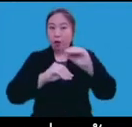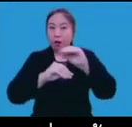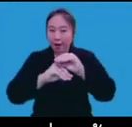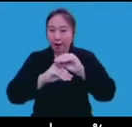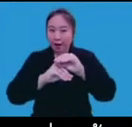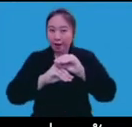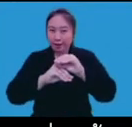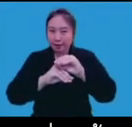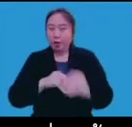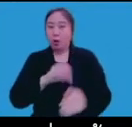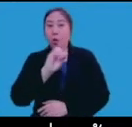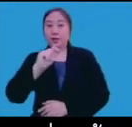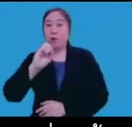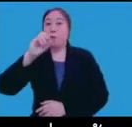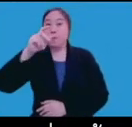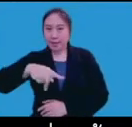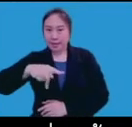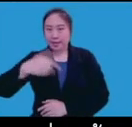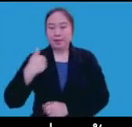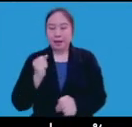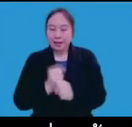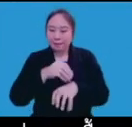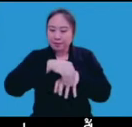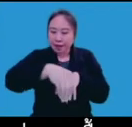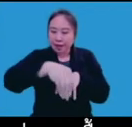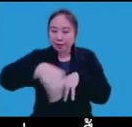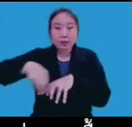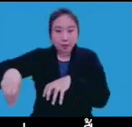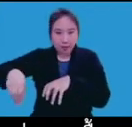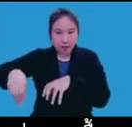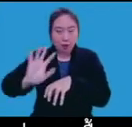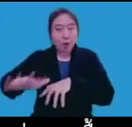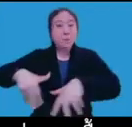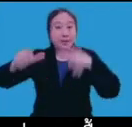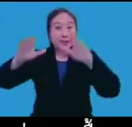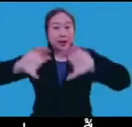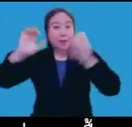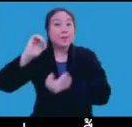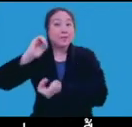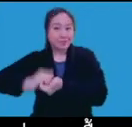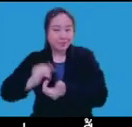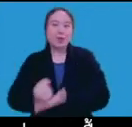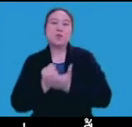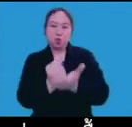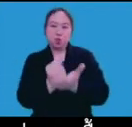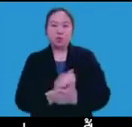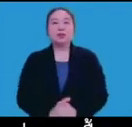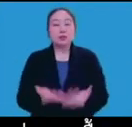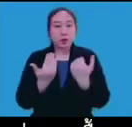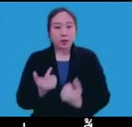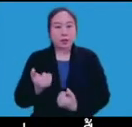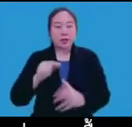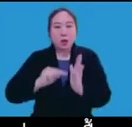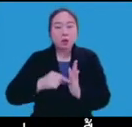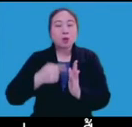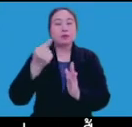การโอท็อปนะคะแล้วก็มีการสร้างเครือข่ายโดยใช้เครือข่ายประชารัฐมาช่วยนะคะซึ่งสิ่งเหล่านี้นะคะเรา